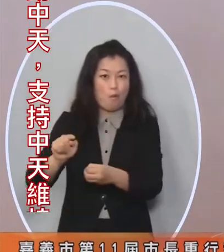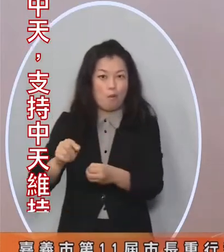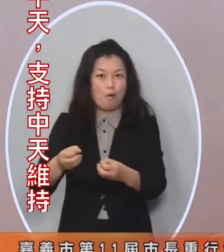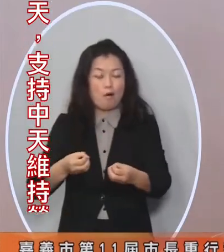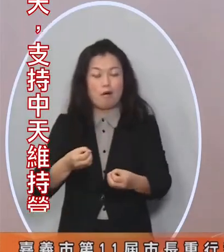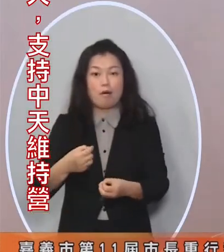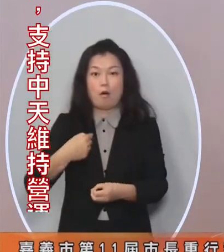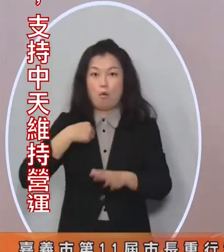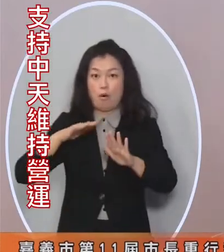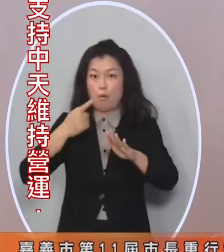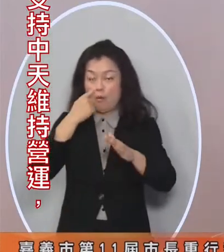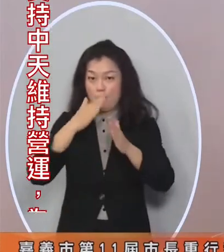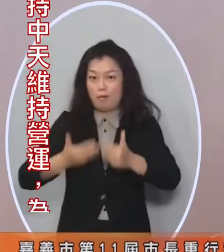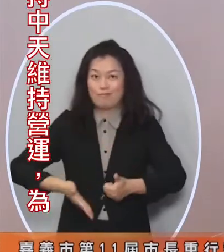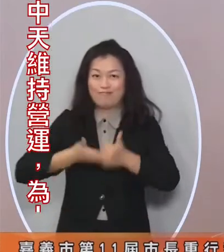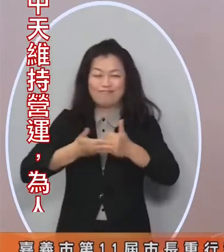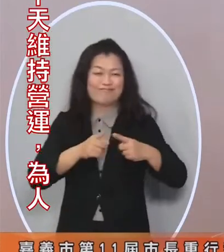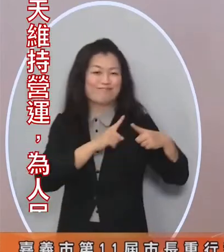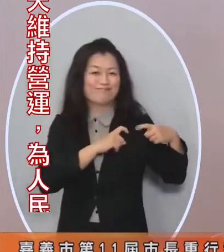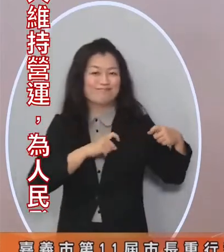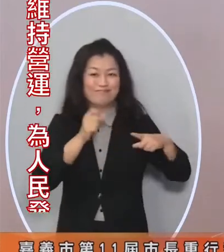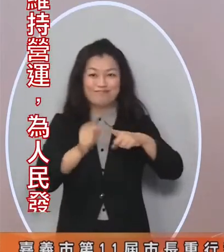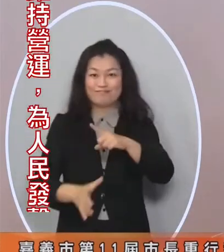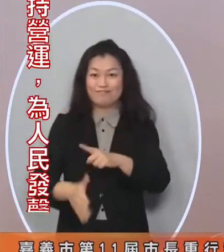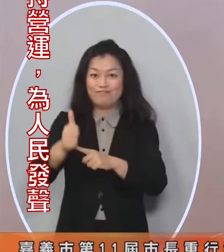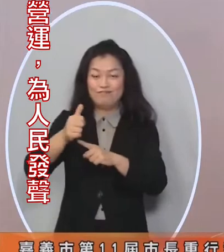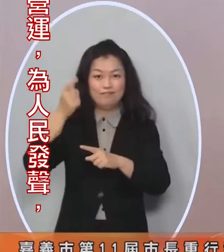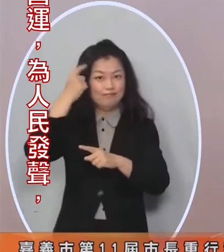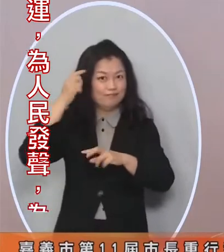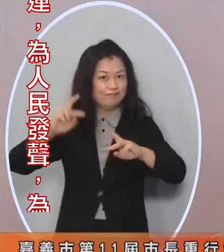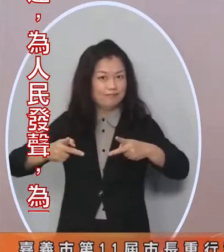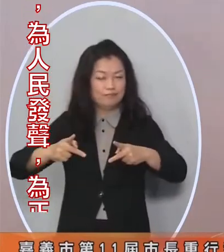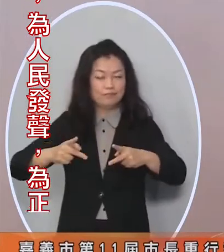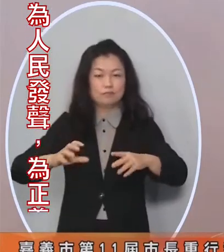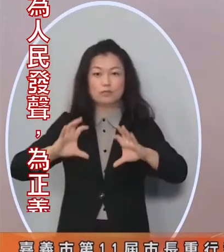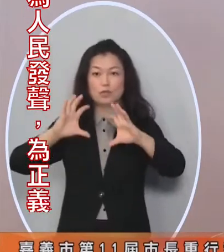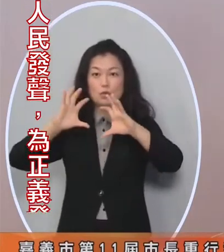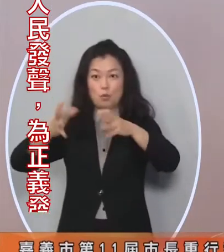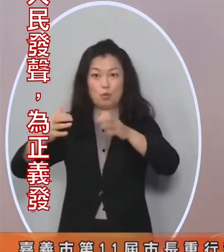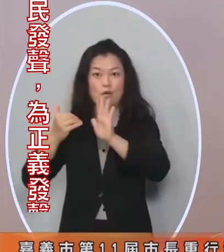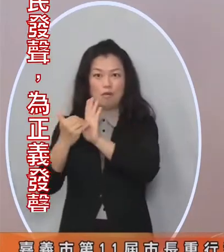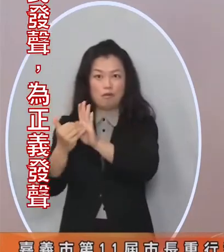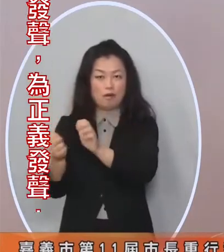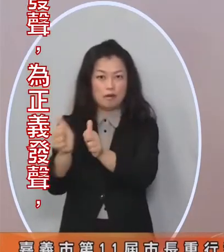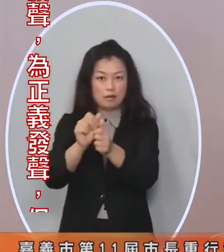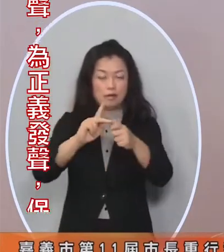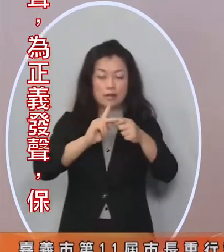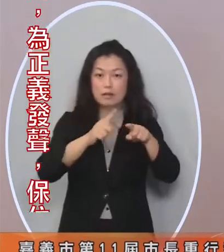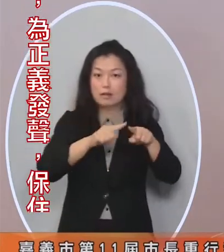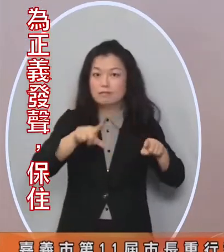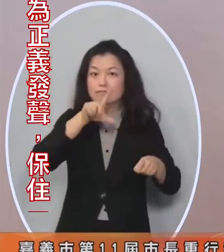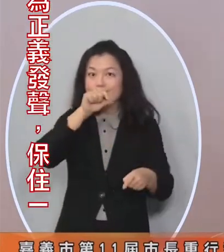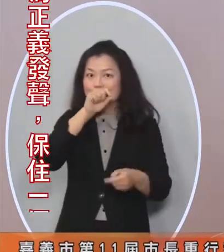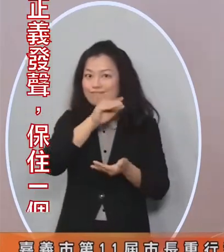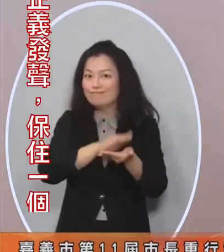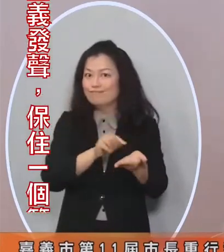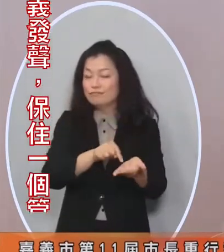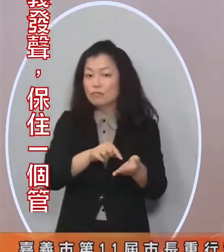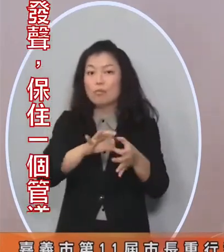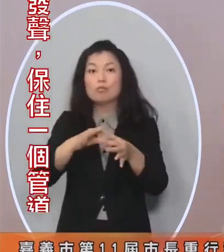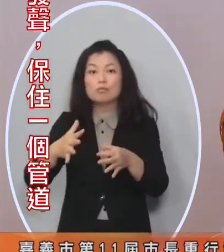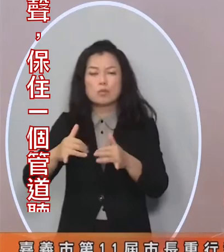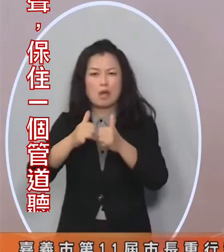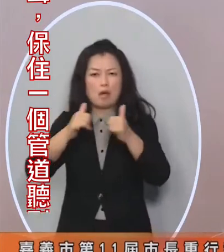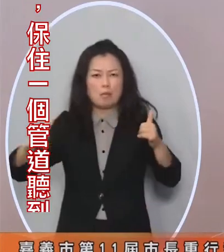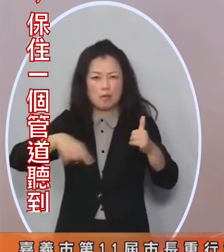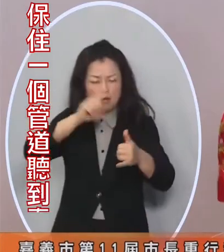我要鼓励郭台铭董事长啊，你改变一个观念，就是国防靠和平鸡肉饭，这就很有道理了。为什么呢？因为民以食为